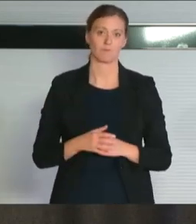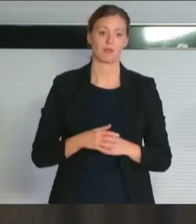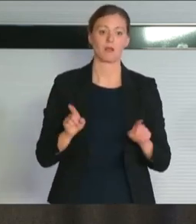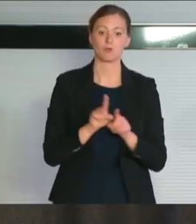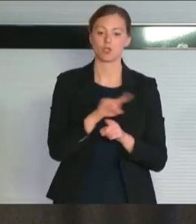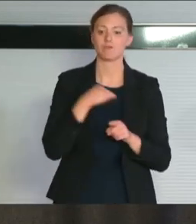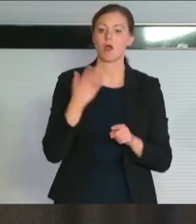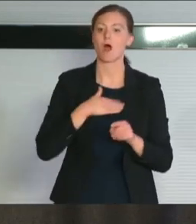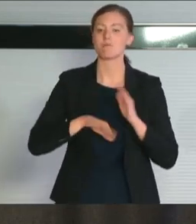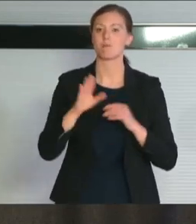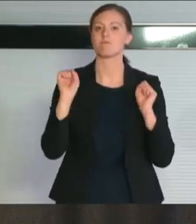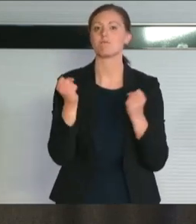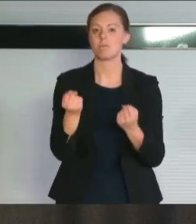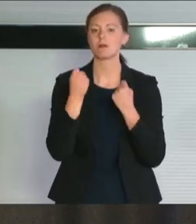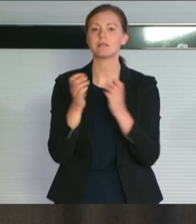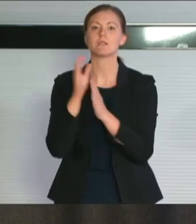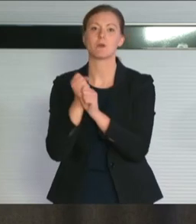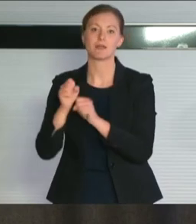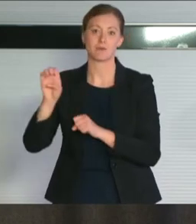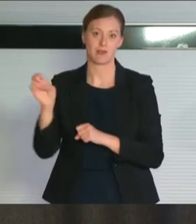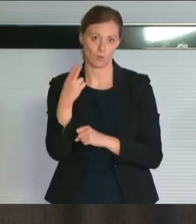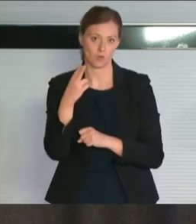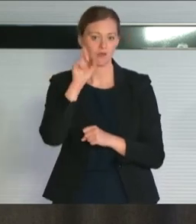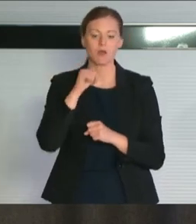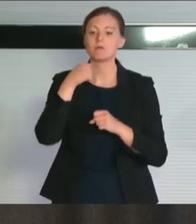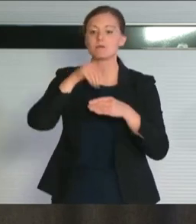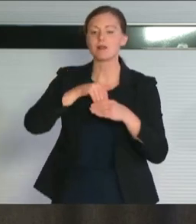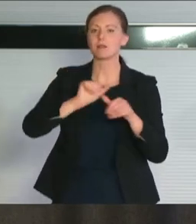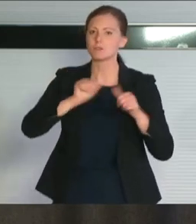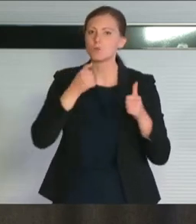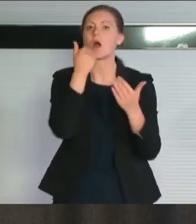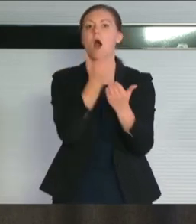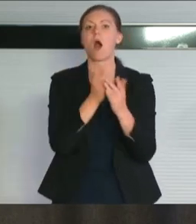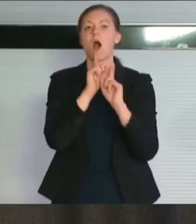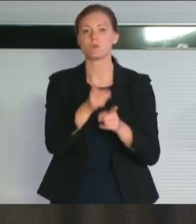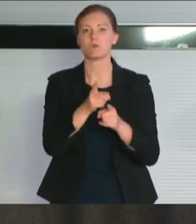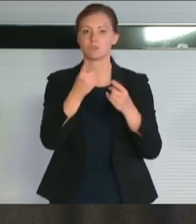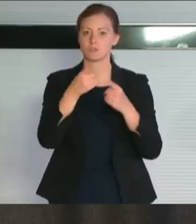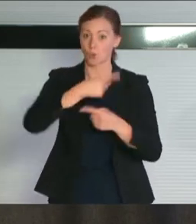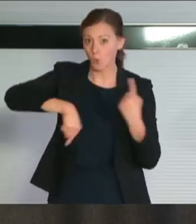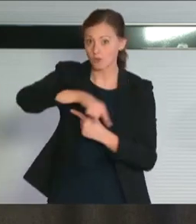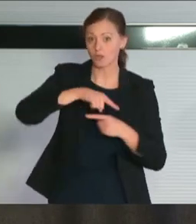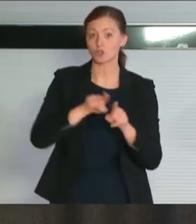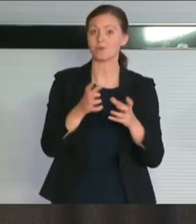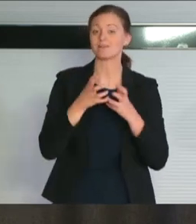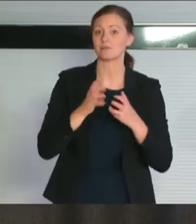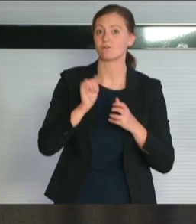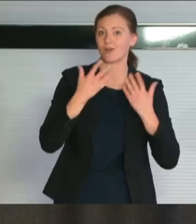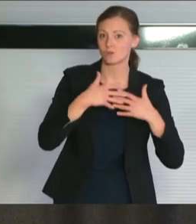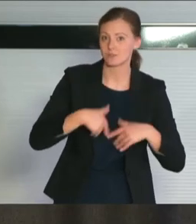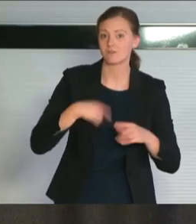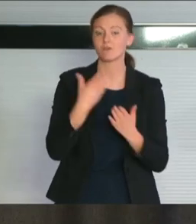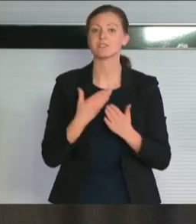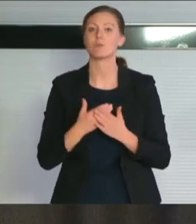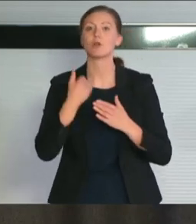forbrukermakt sammen med andre land i EU. Vi kan delta i store anbudsrunder som er interessante for industrien, for eksempel når det gjelder innkjøp av legemidler